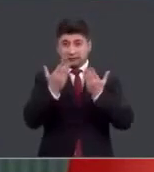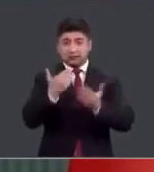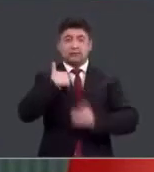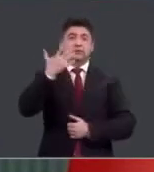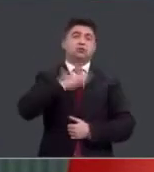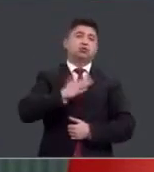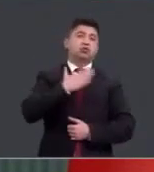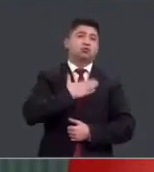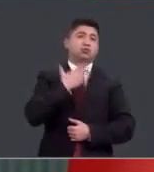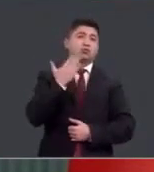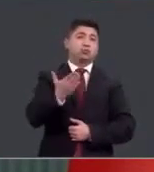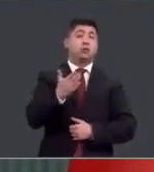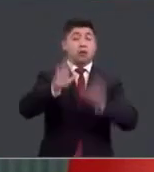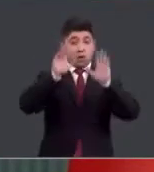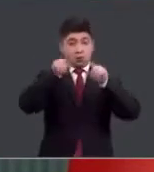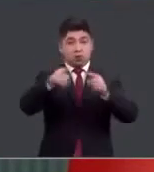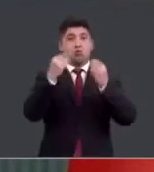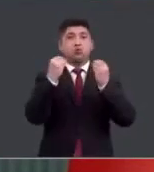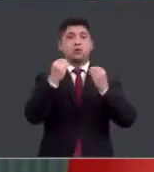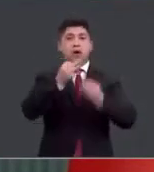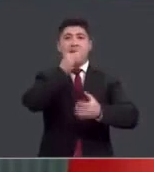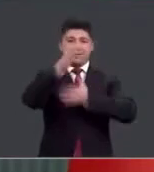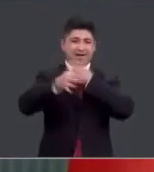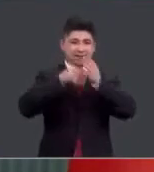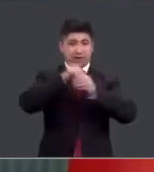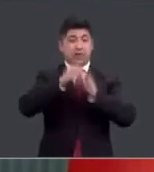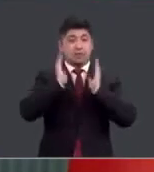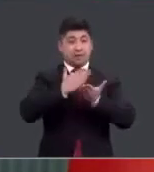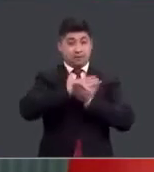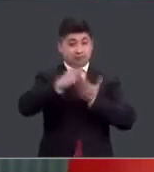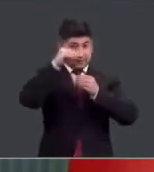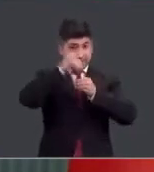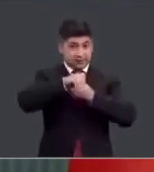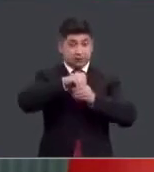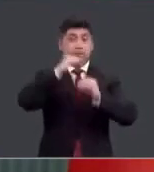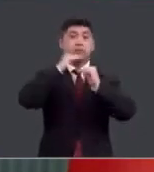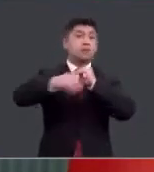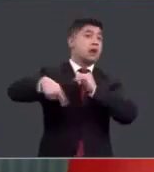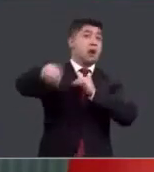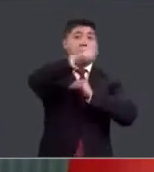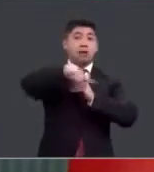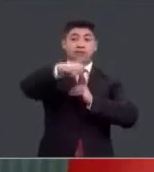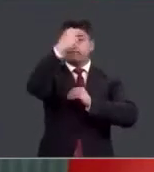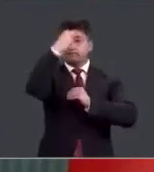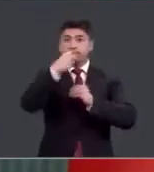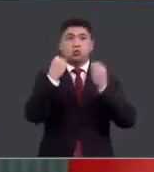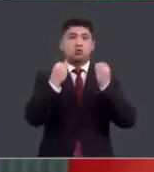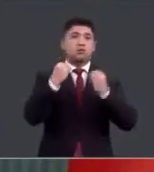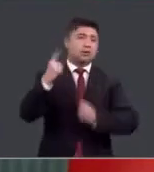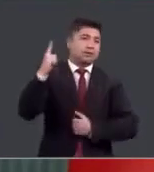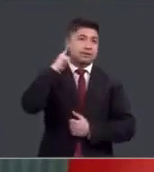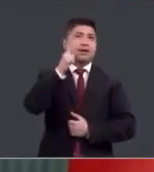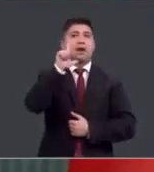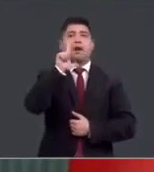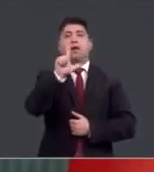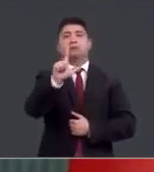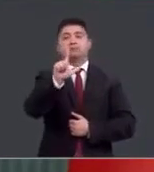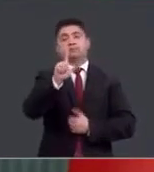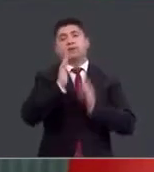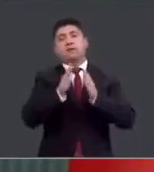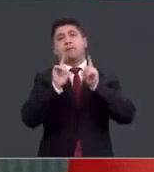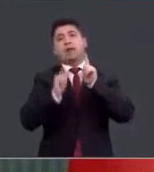diliyor Tabi bu güzel gelişmeler da tam için milletçe tedbirlere uyumayı sürdürmemiz